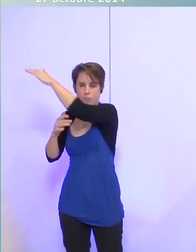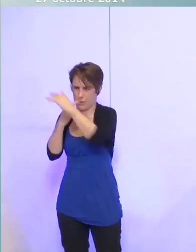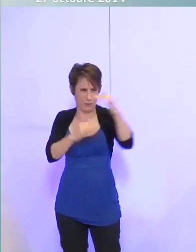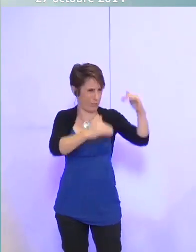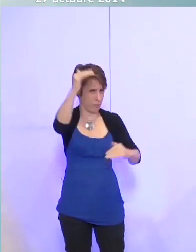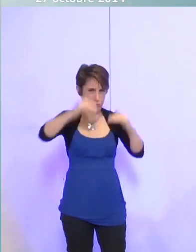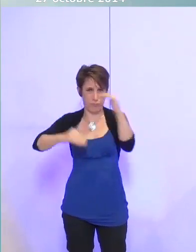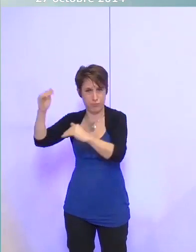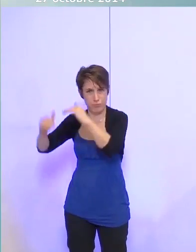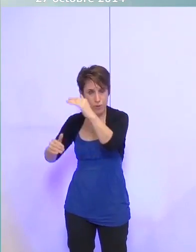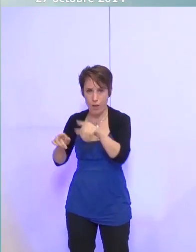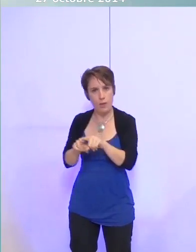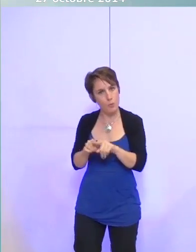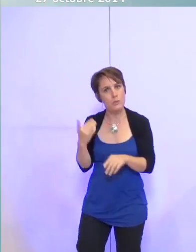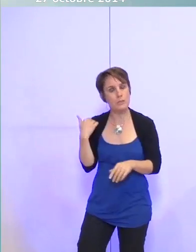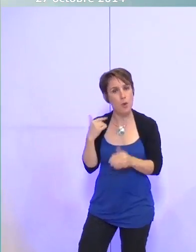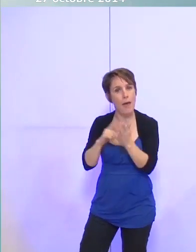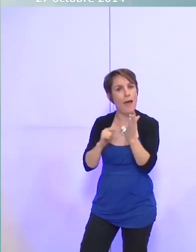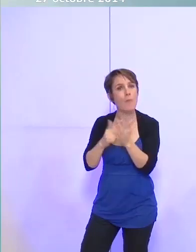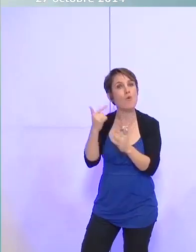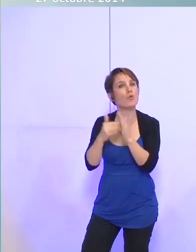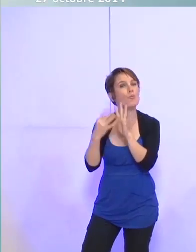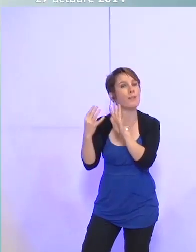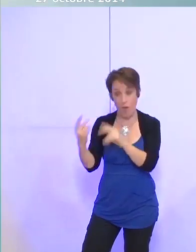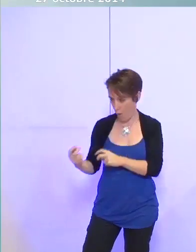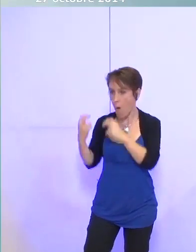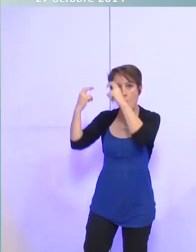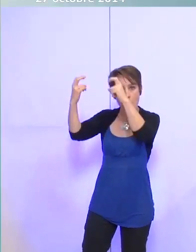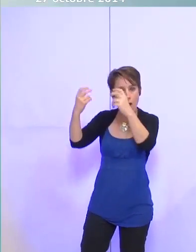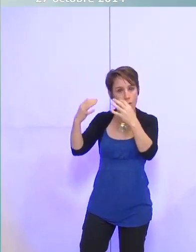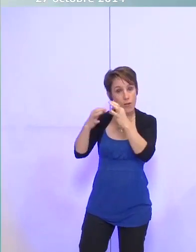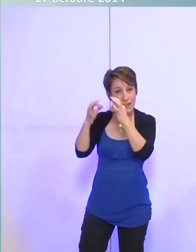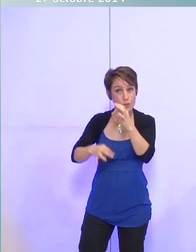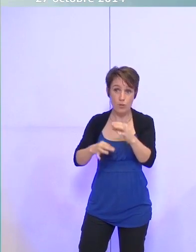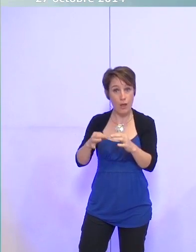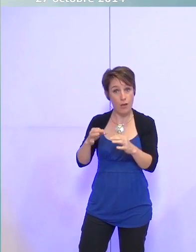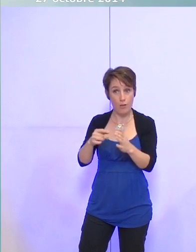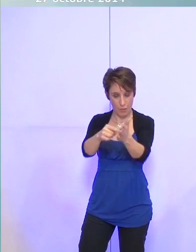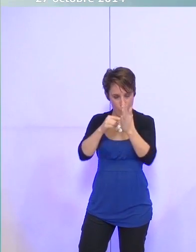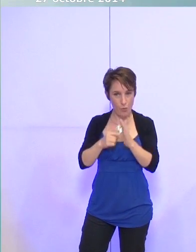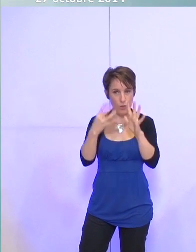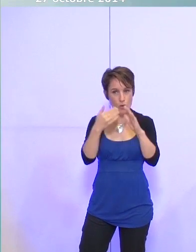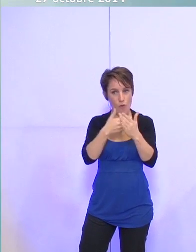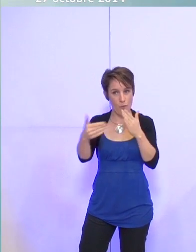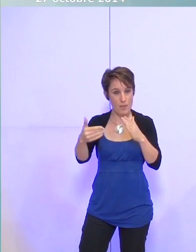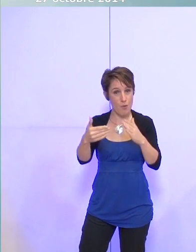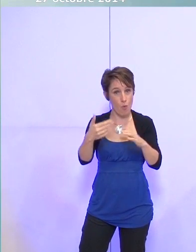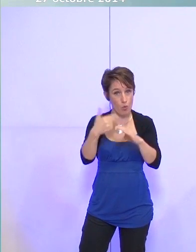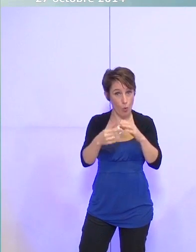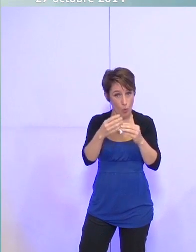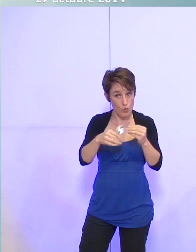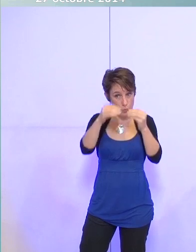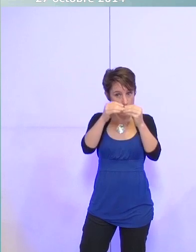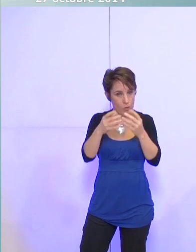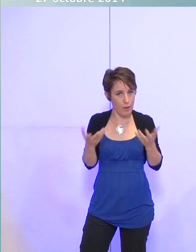massive qui a eu lieu en 2009 a amené un financement de 9 millions pour une hausse de 10 millions d'euros, de 10% des